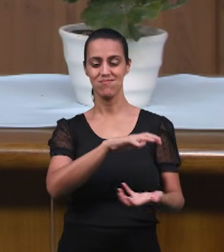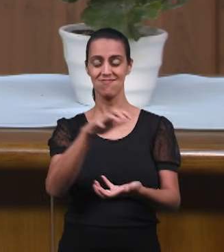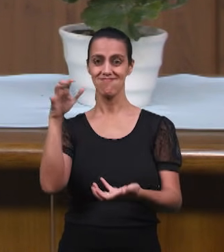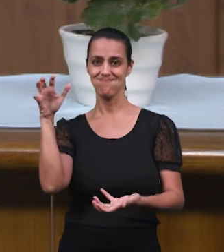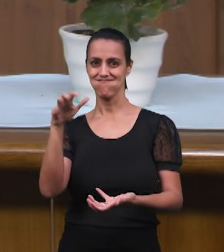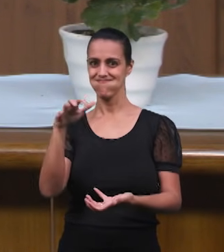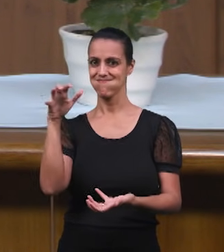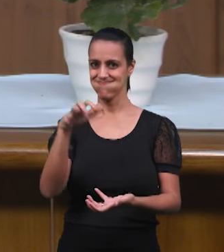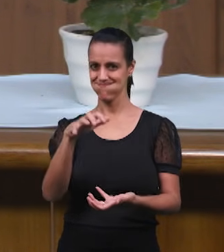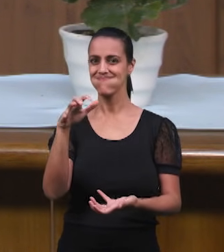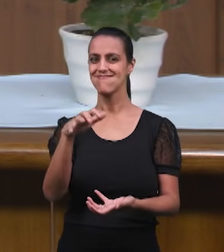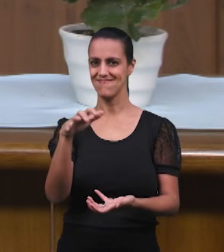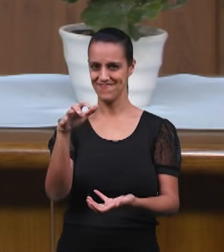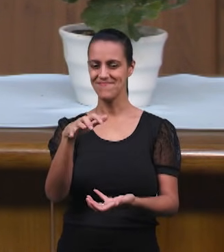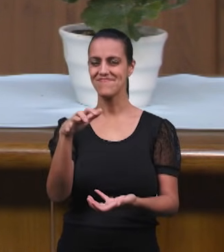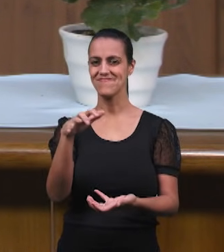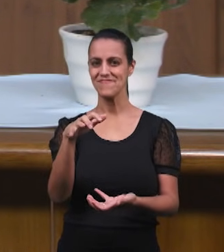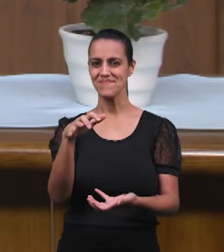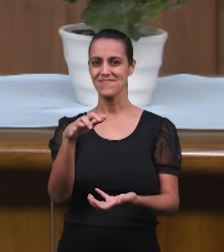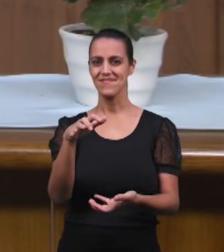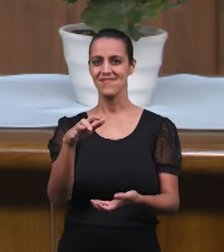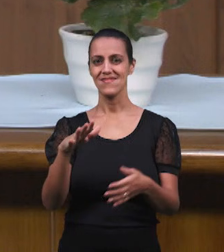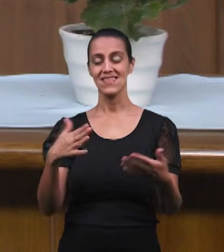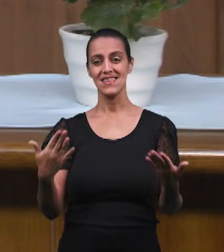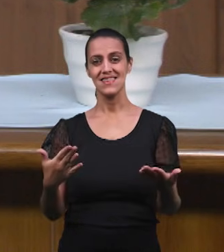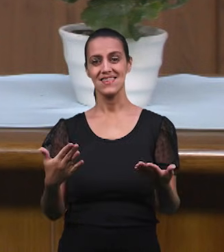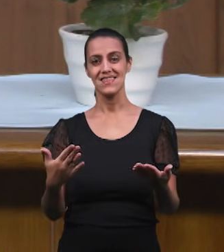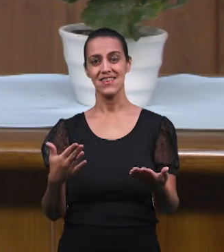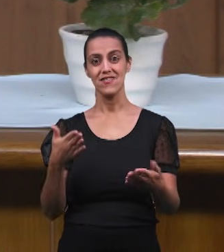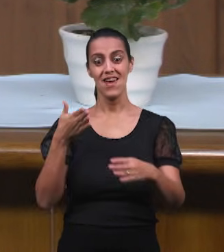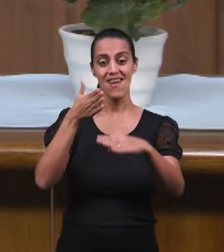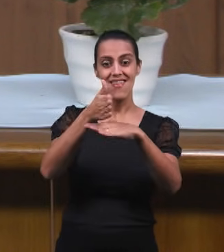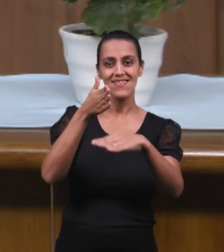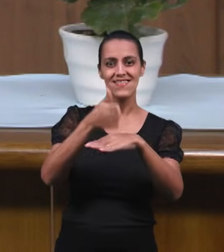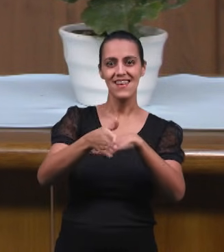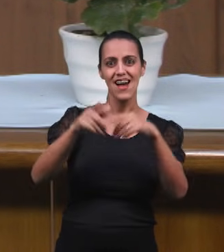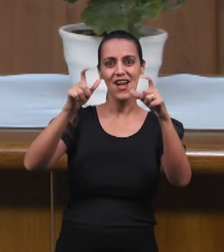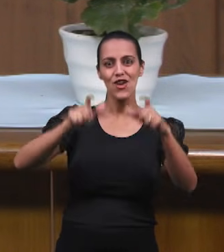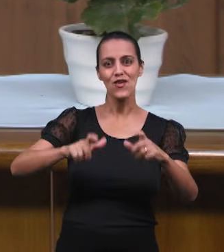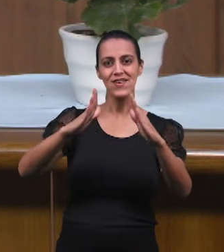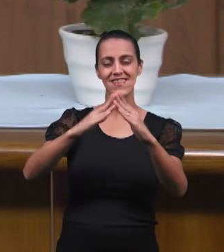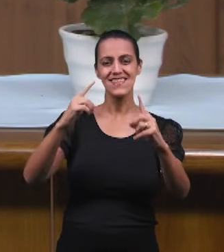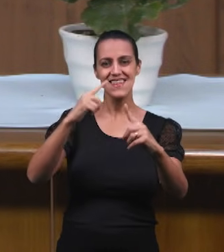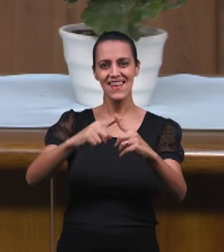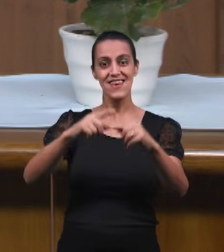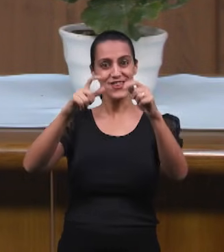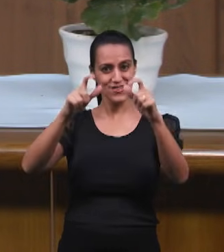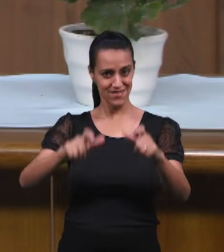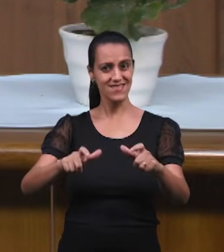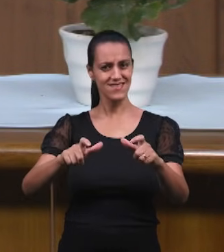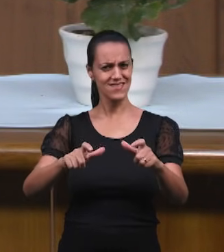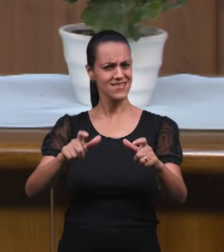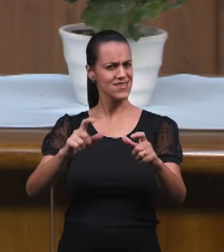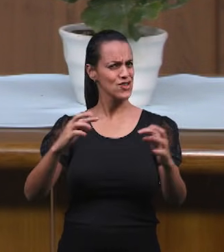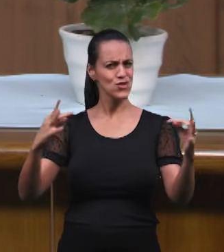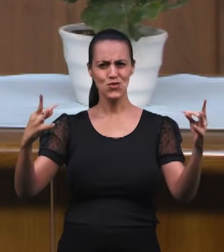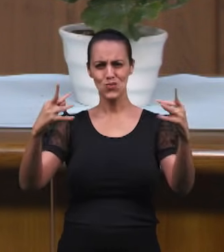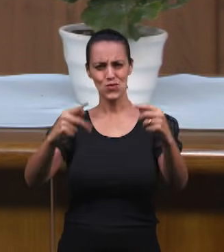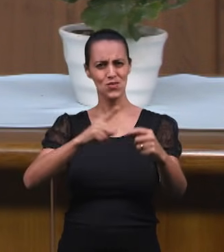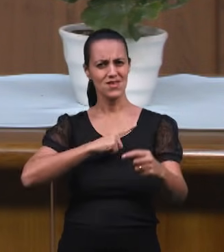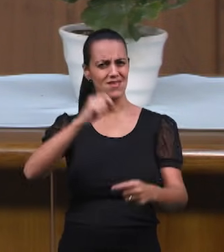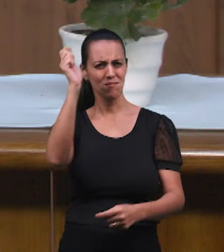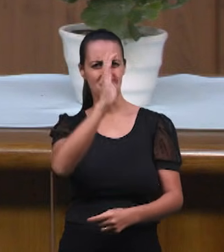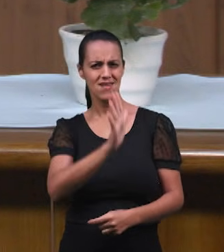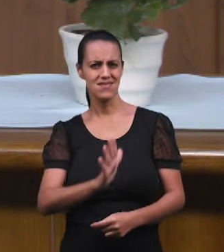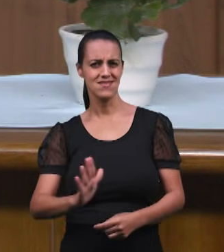de transmission via satellite et nous allons entrer dans les églises. L'église chrétienne Maranatha, toutes les unités du Brésil